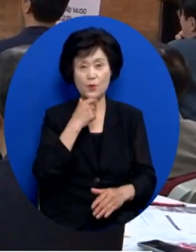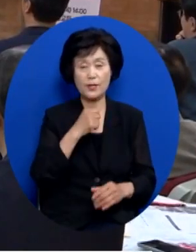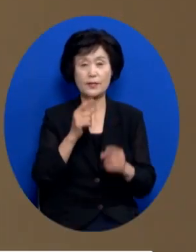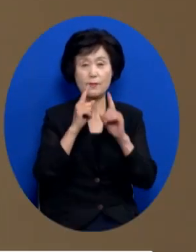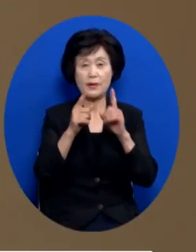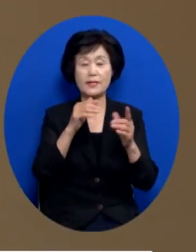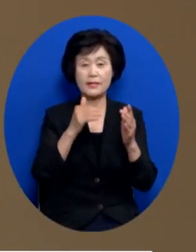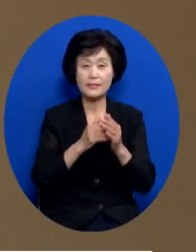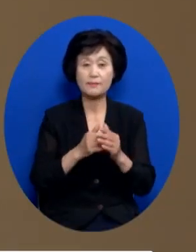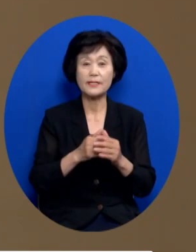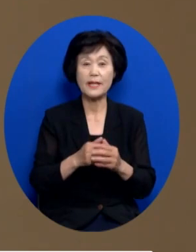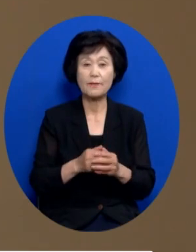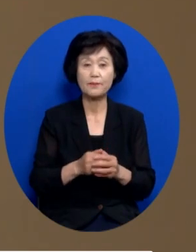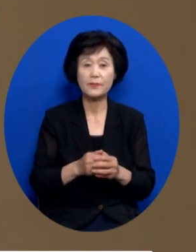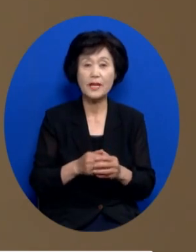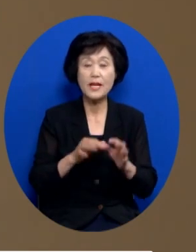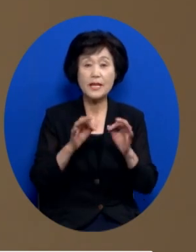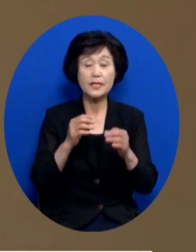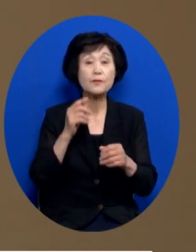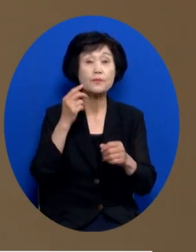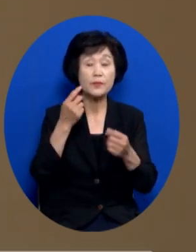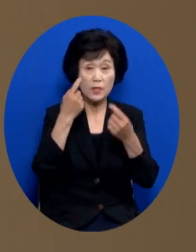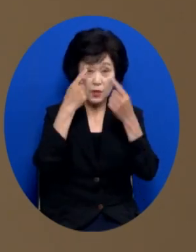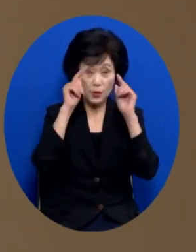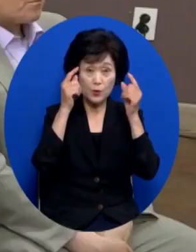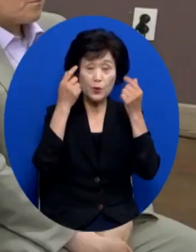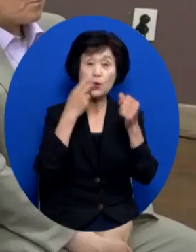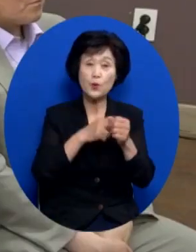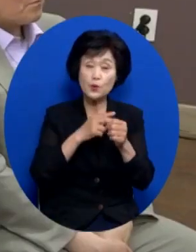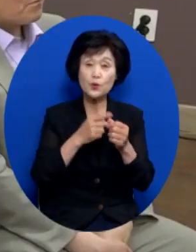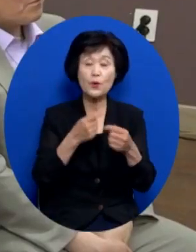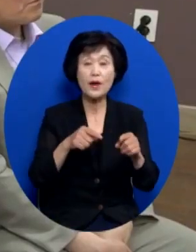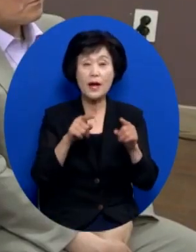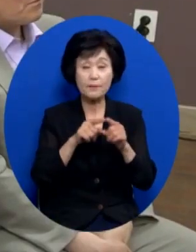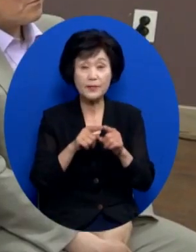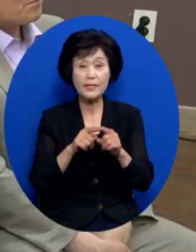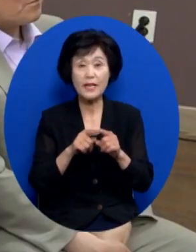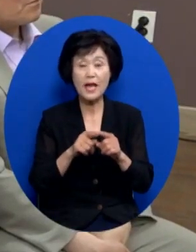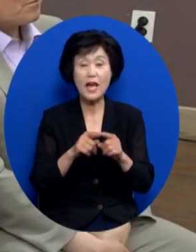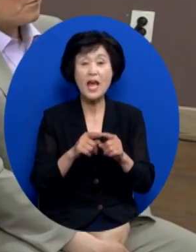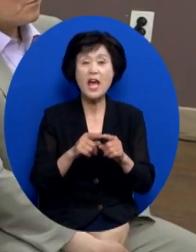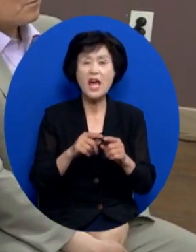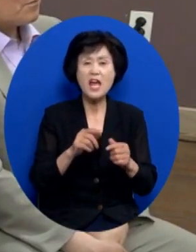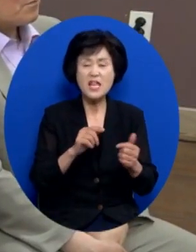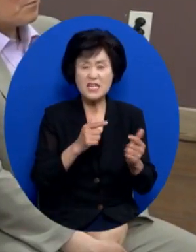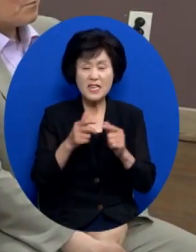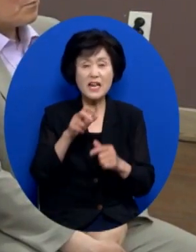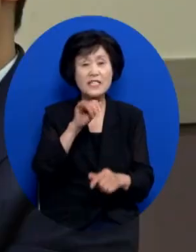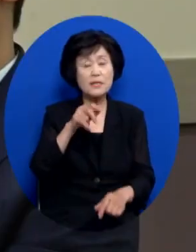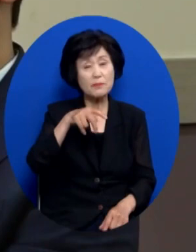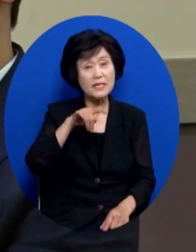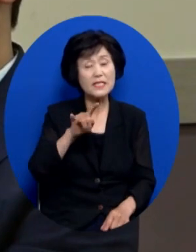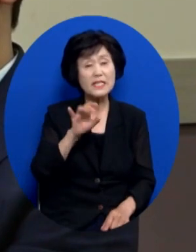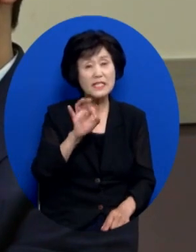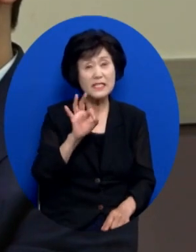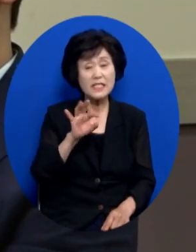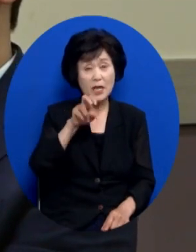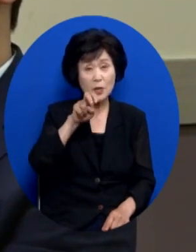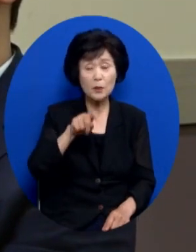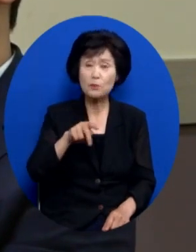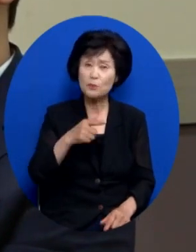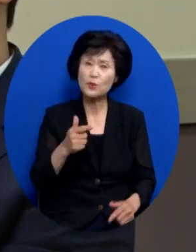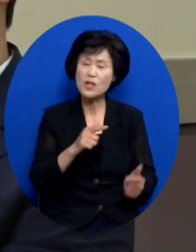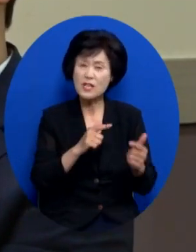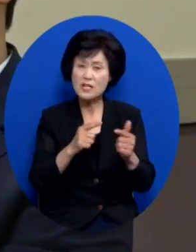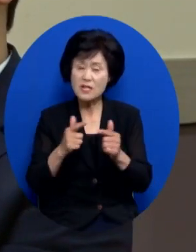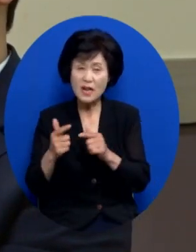연세대학교 시스템생물학과 김응빈 교수와 함께 감염병의 시대, 미생물과 생활문화를 주제로 코로나로 인해